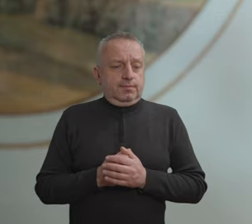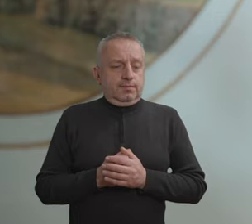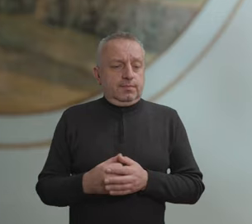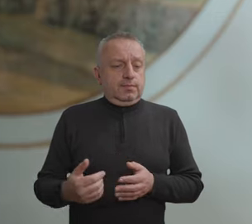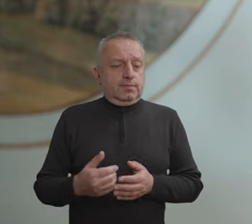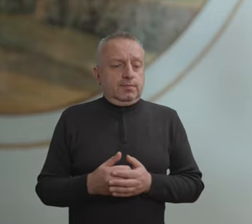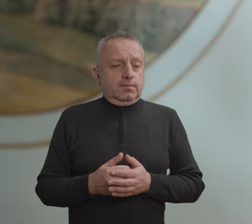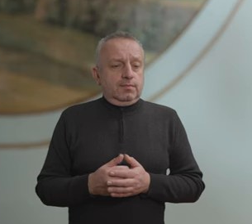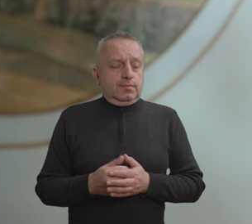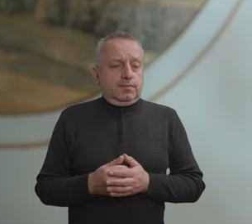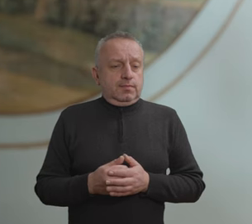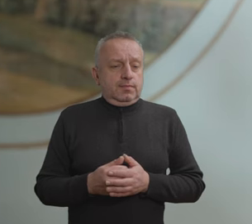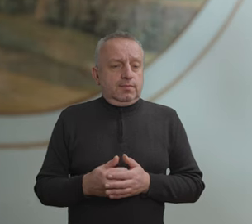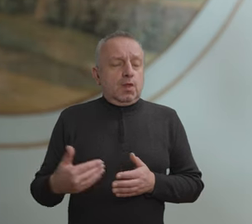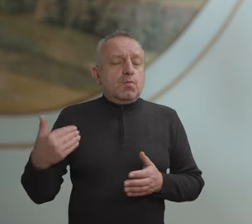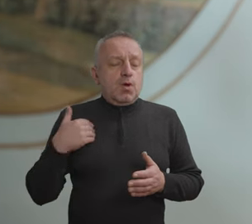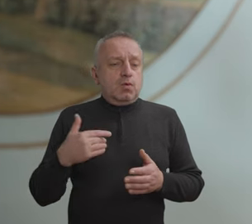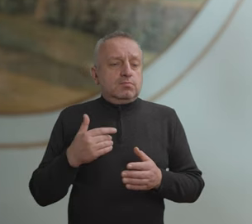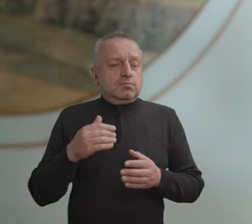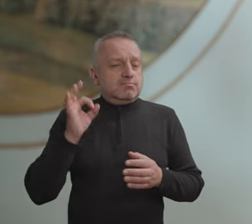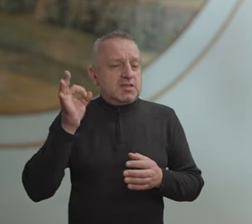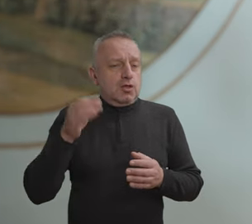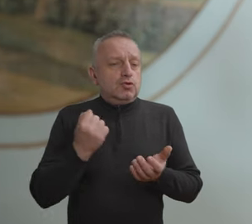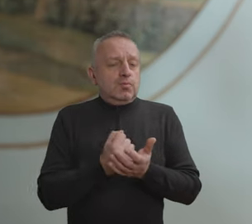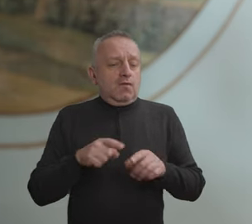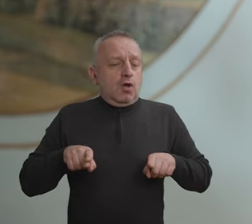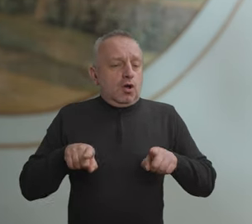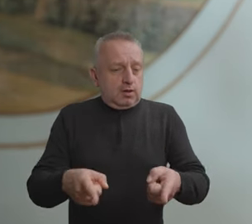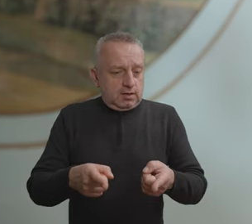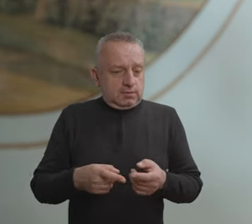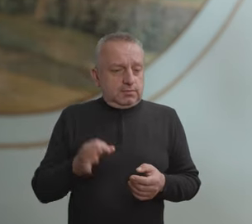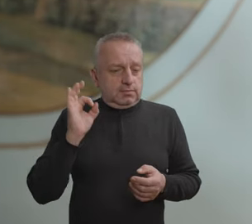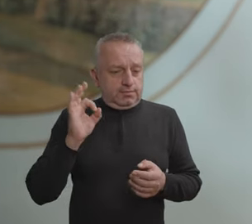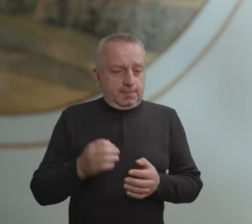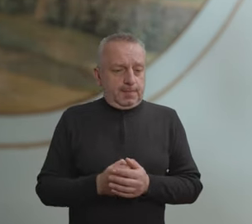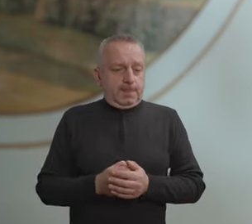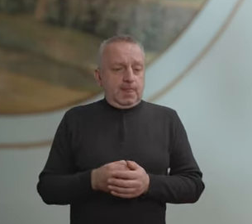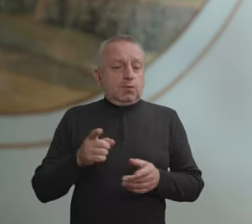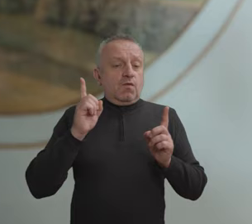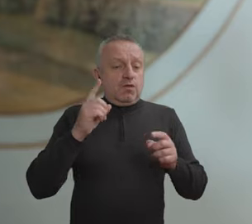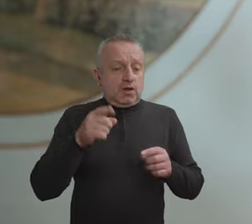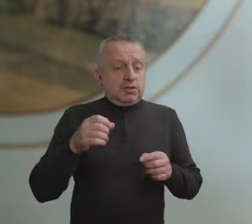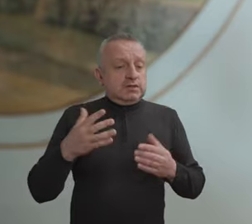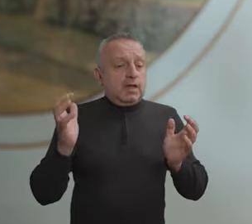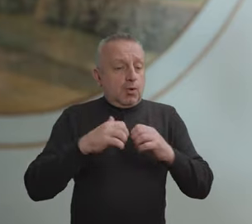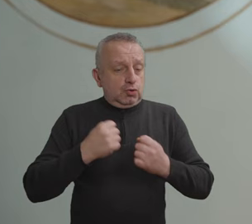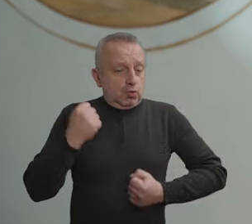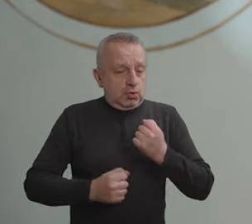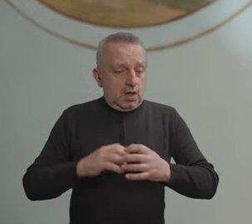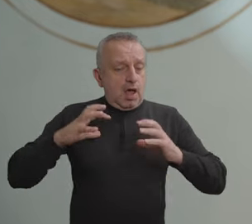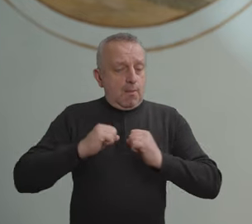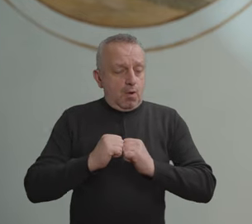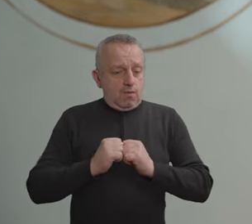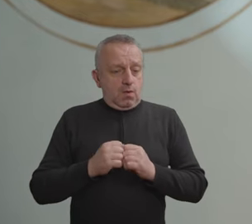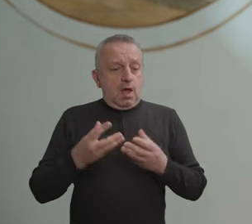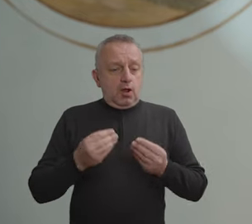Polski. Był specjalistą do spraw gospodarczych podczas konferencji pokojowej w Paryżu w 1919 roku.